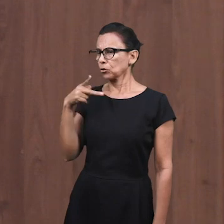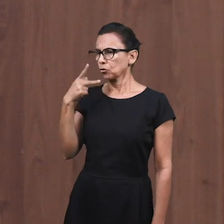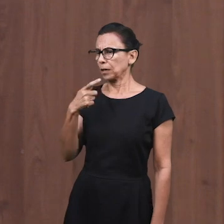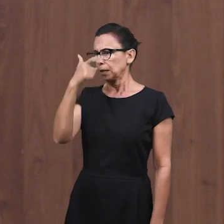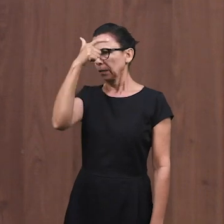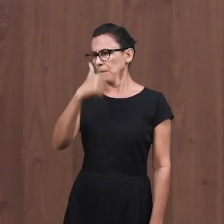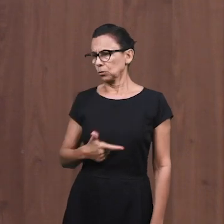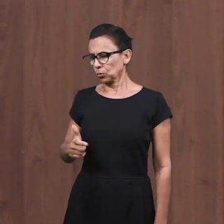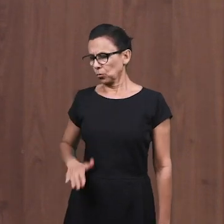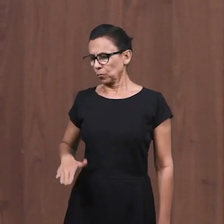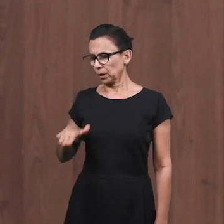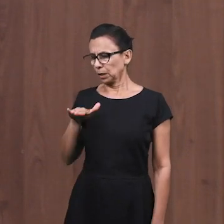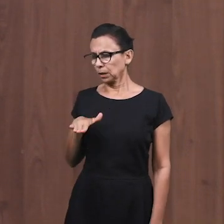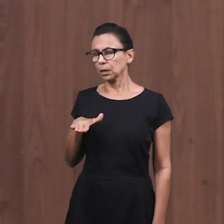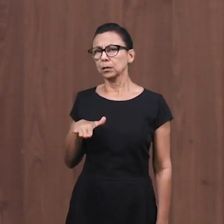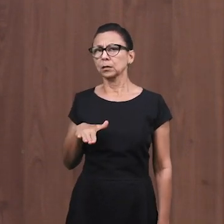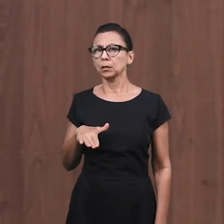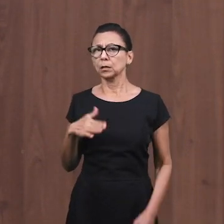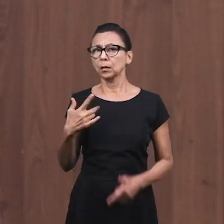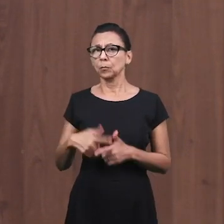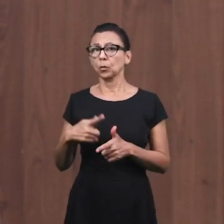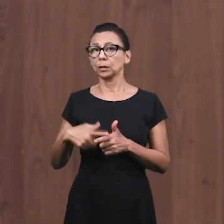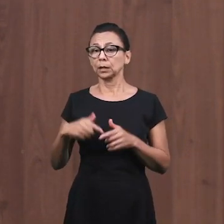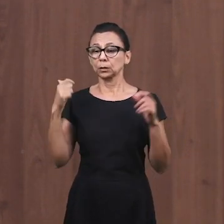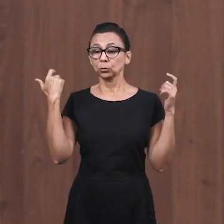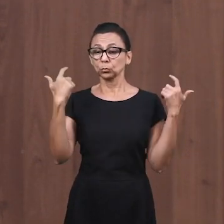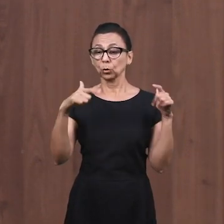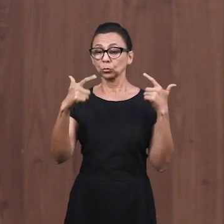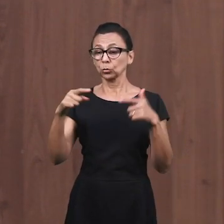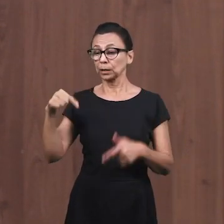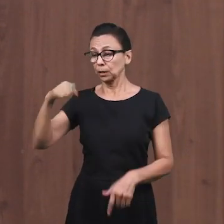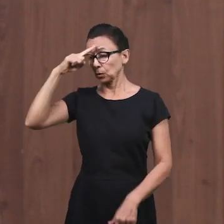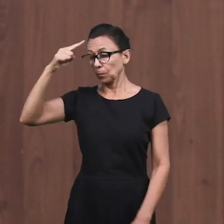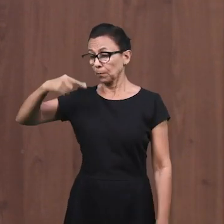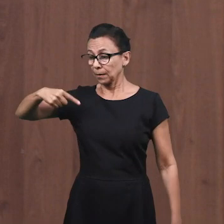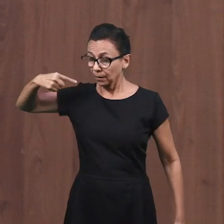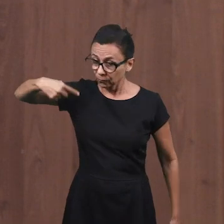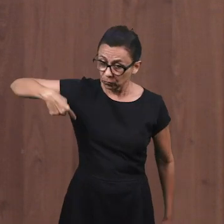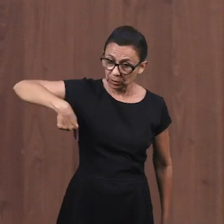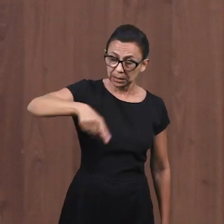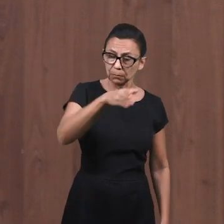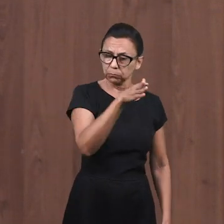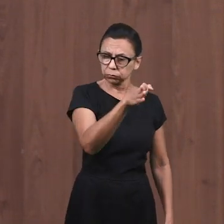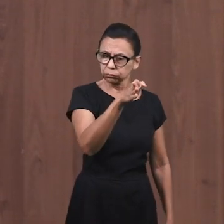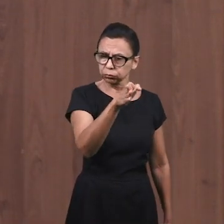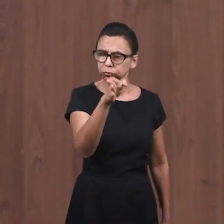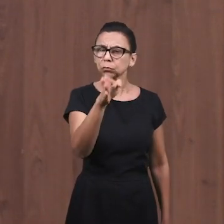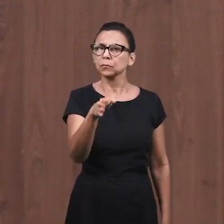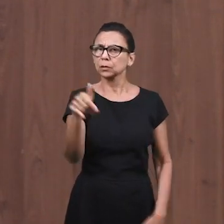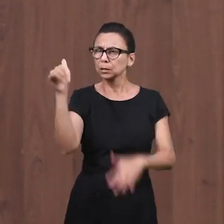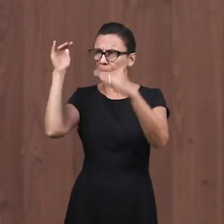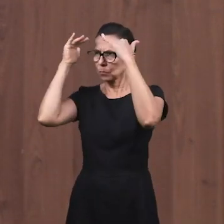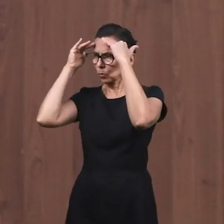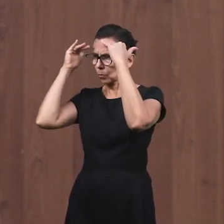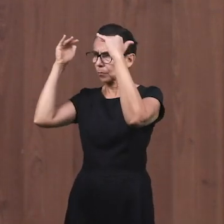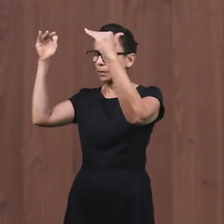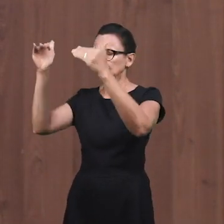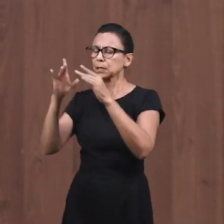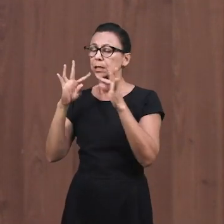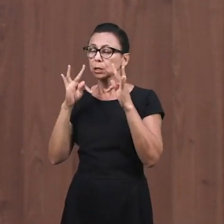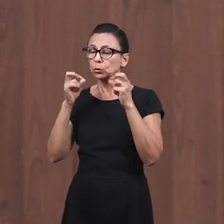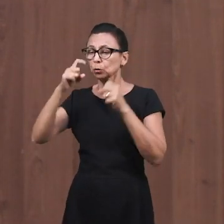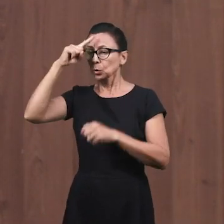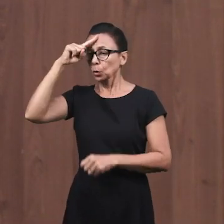car partout où je t'enverrai, tu iras. Et tout ce dont je t'enverrai